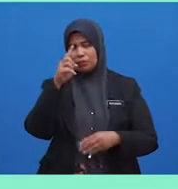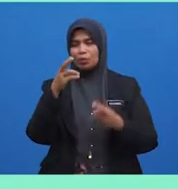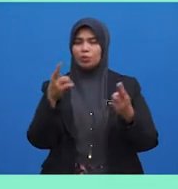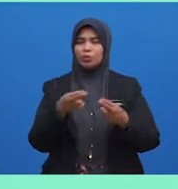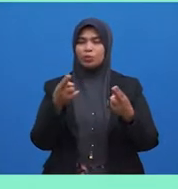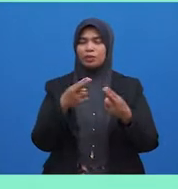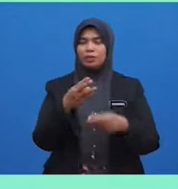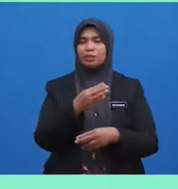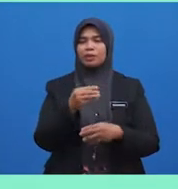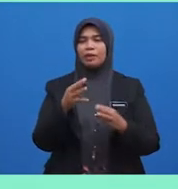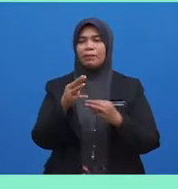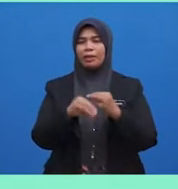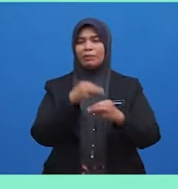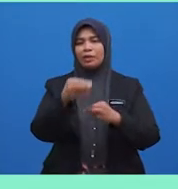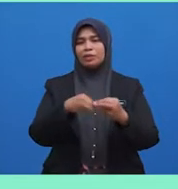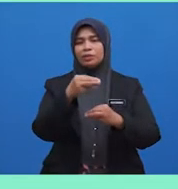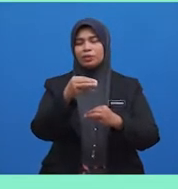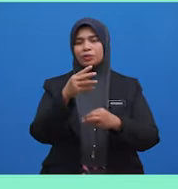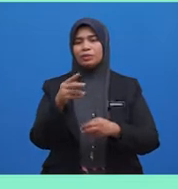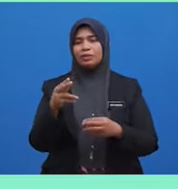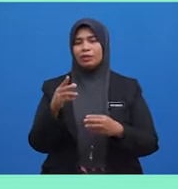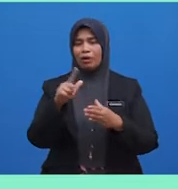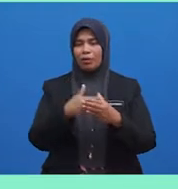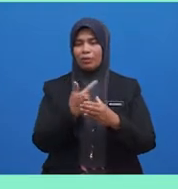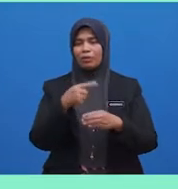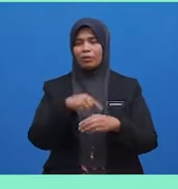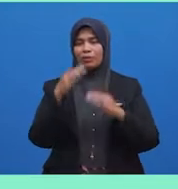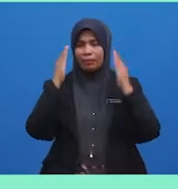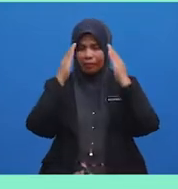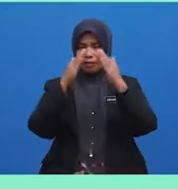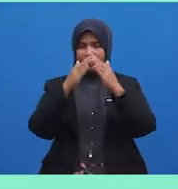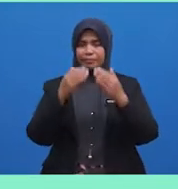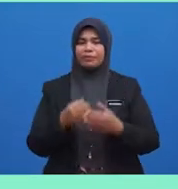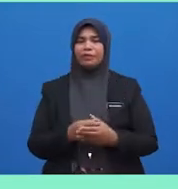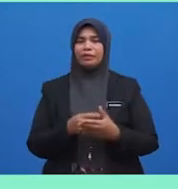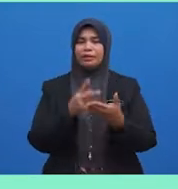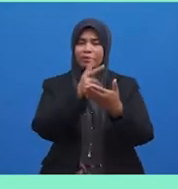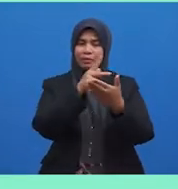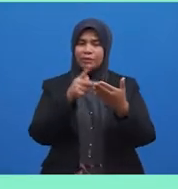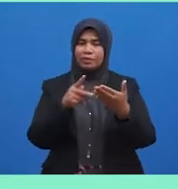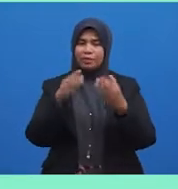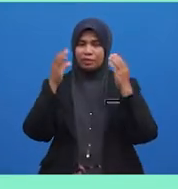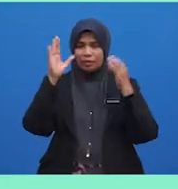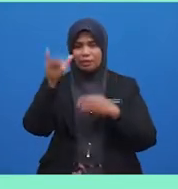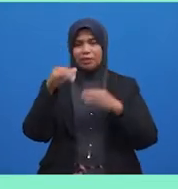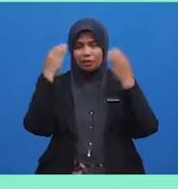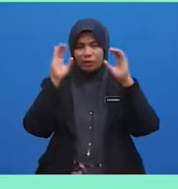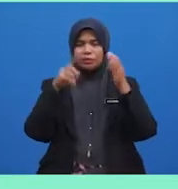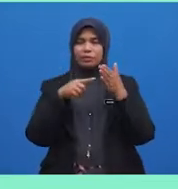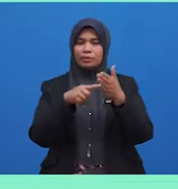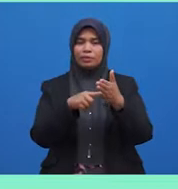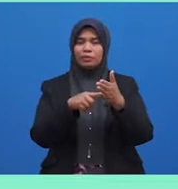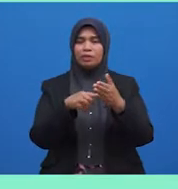memajukan perlombongan di negeri Pahang. Murid-murid, peta yang cikgu paparkan ini